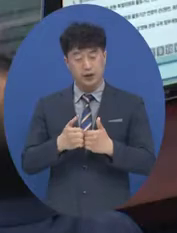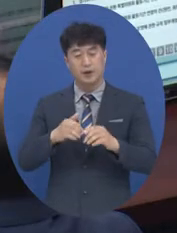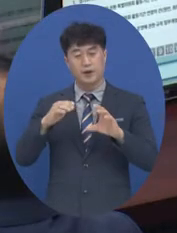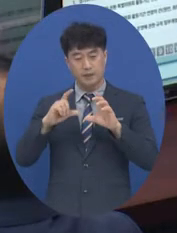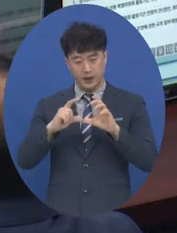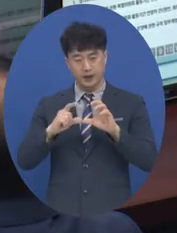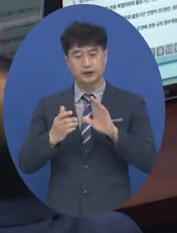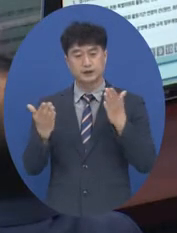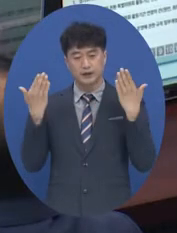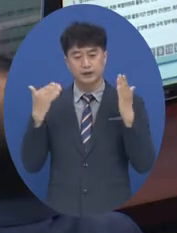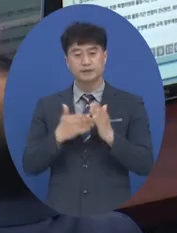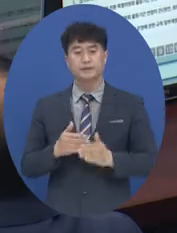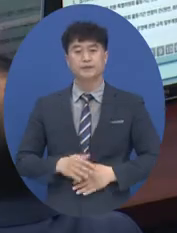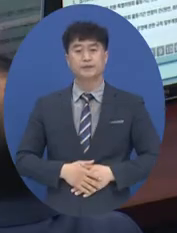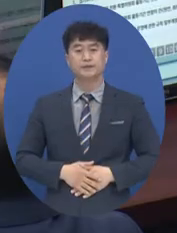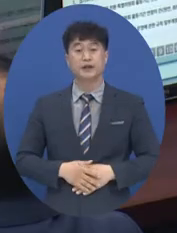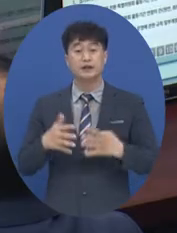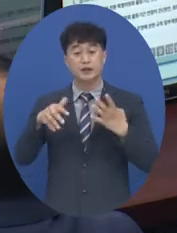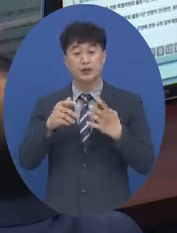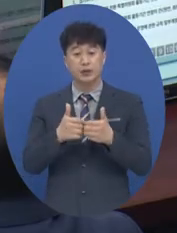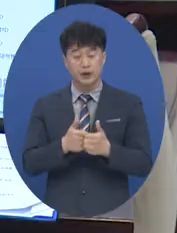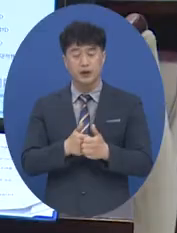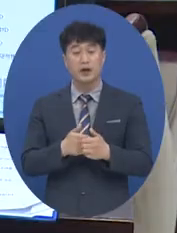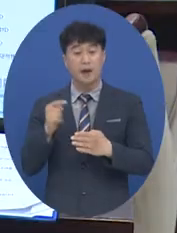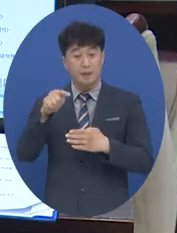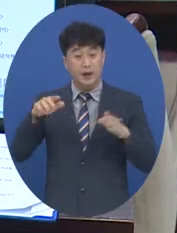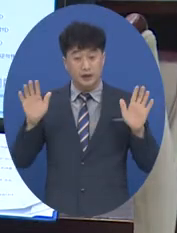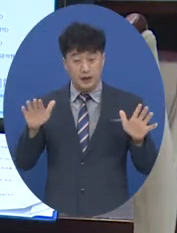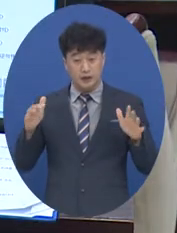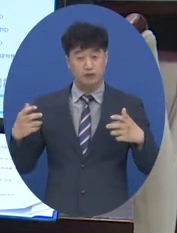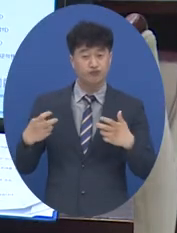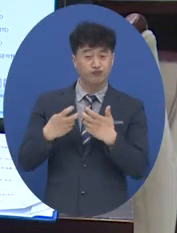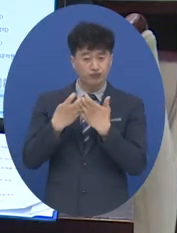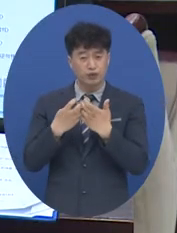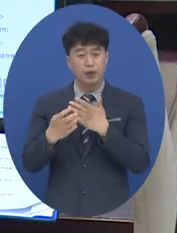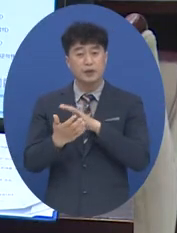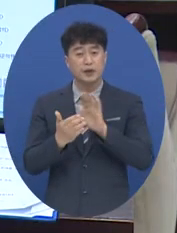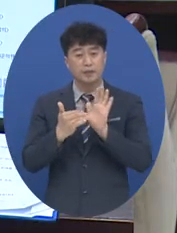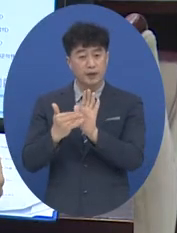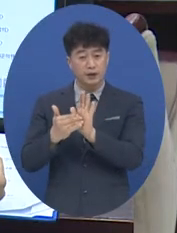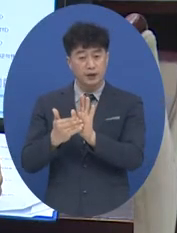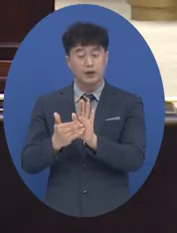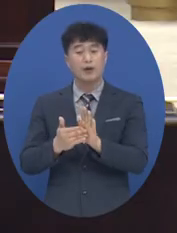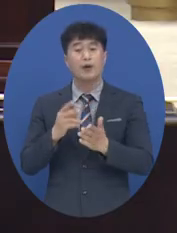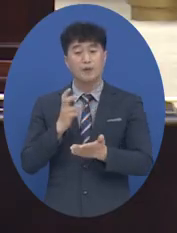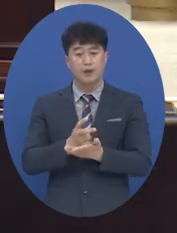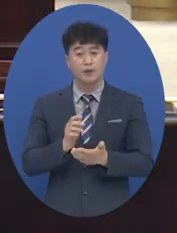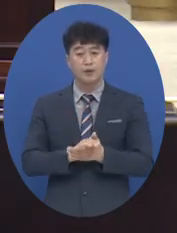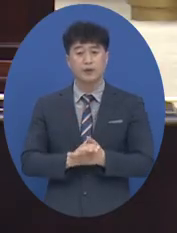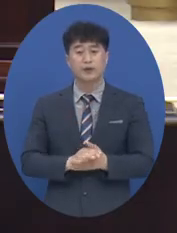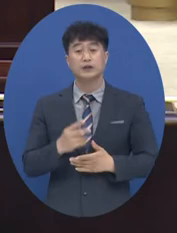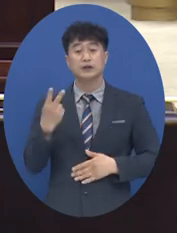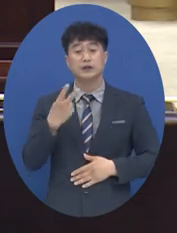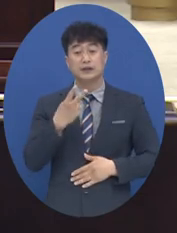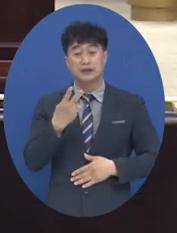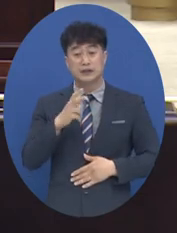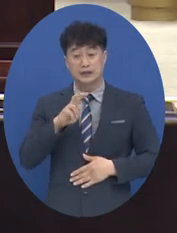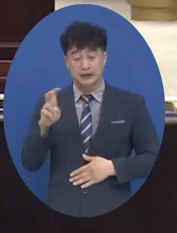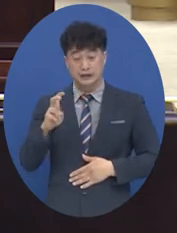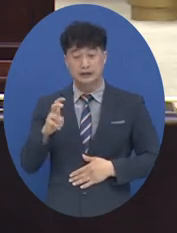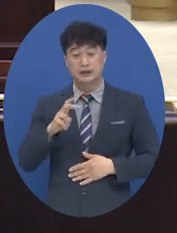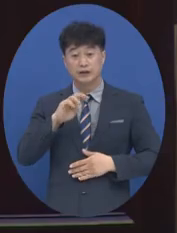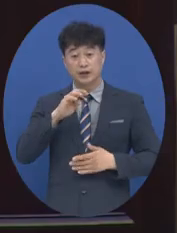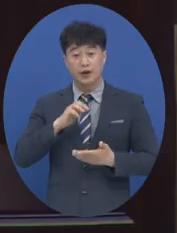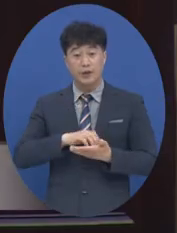시점입니다. 4차 본회의에서는 야생조류 충돌 예방 조례안과 2020 회계연도 경기도 결산 승인의 건